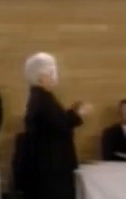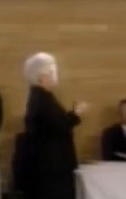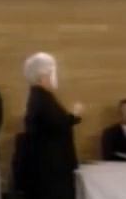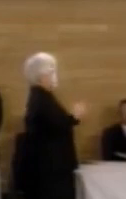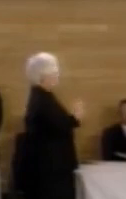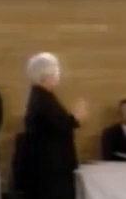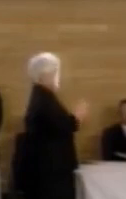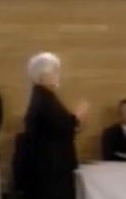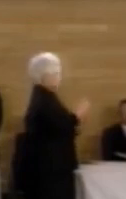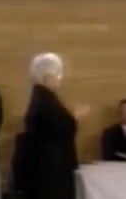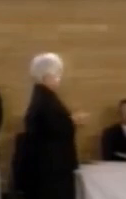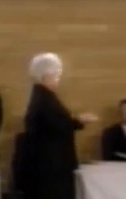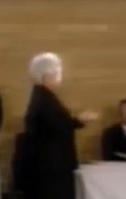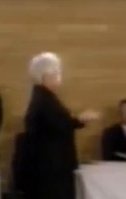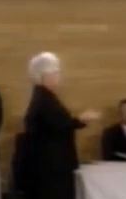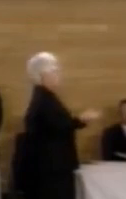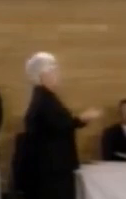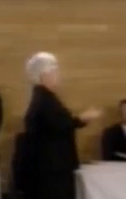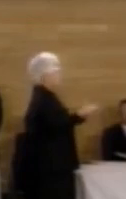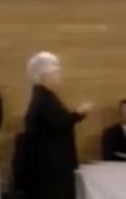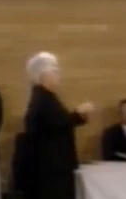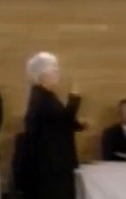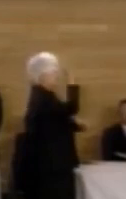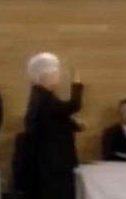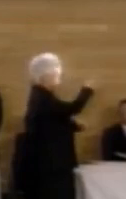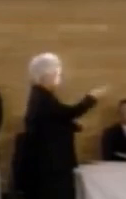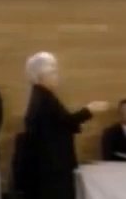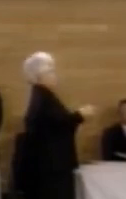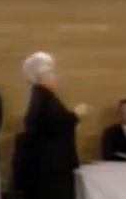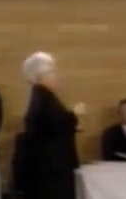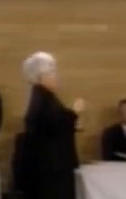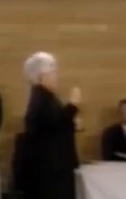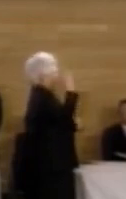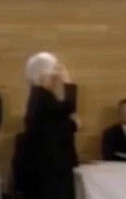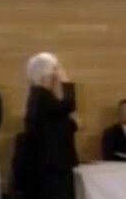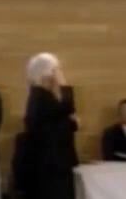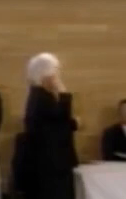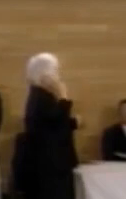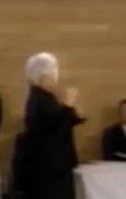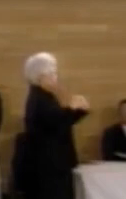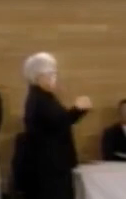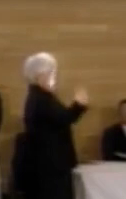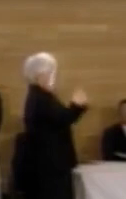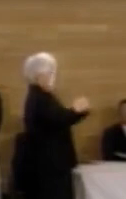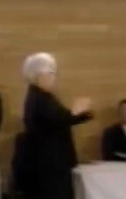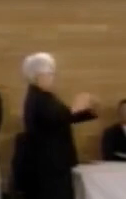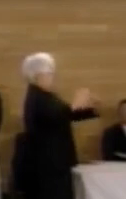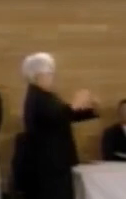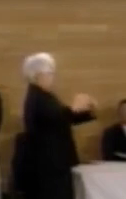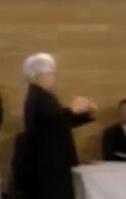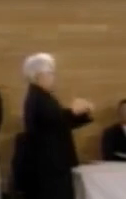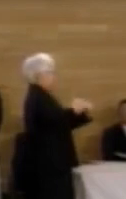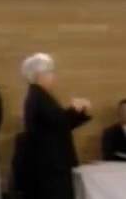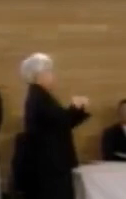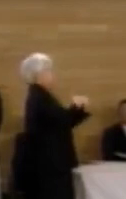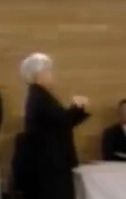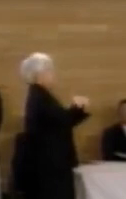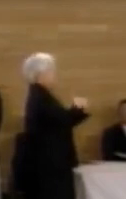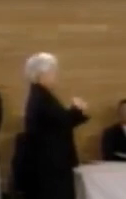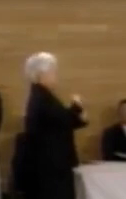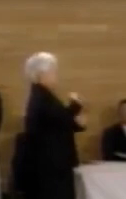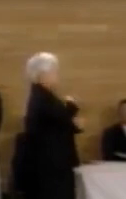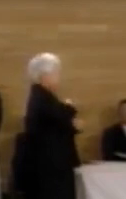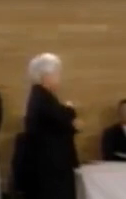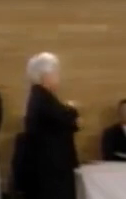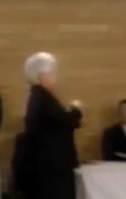れ、その後に押し寄せた黒く巨大な津波が、今まで築き上げてきた